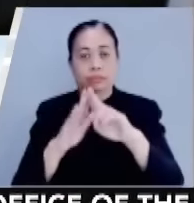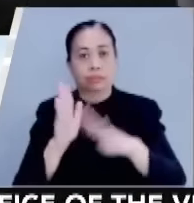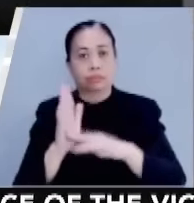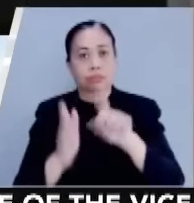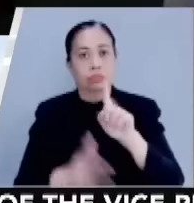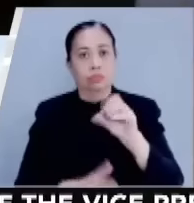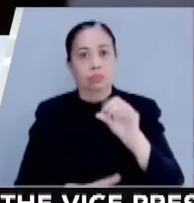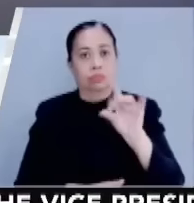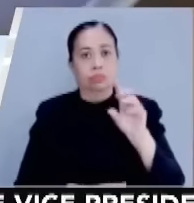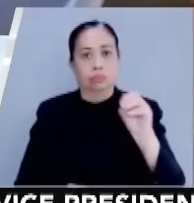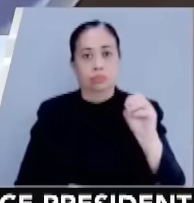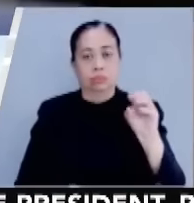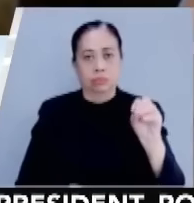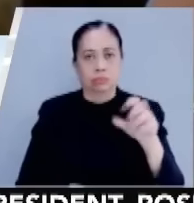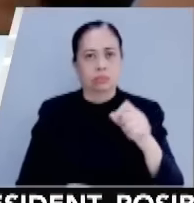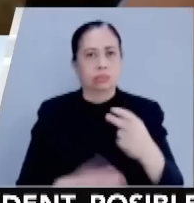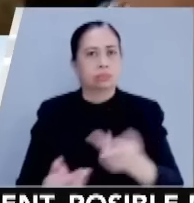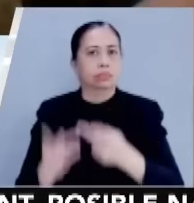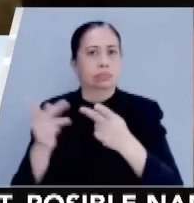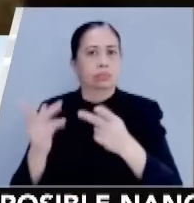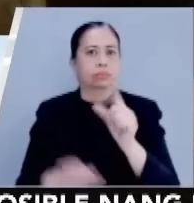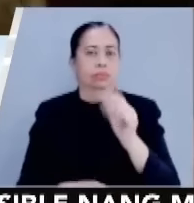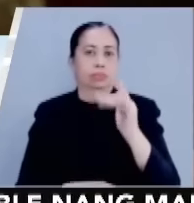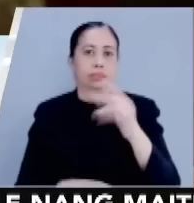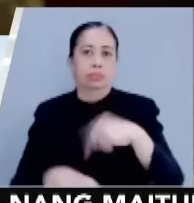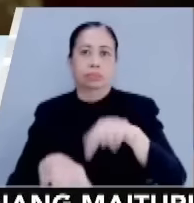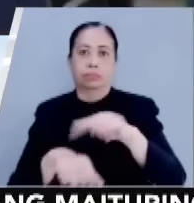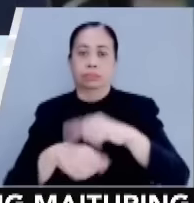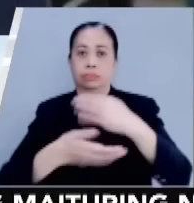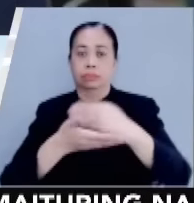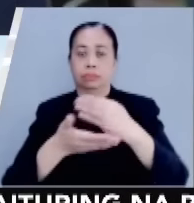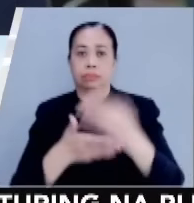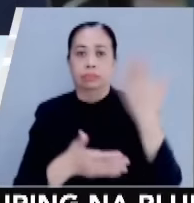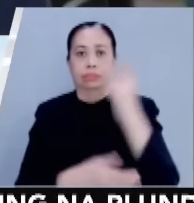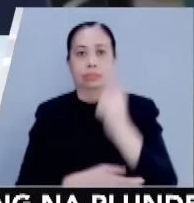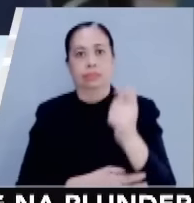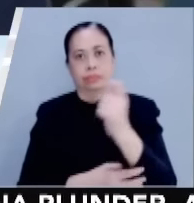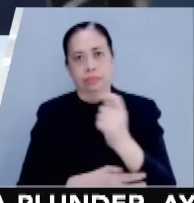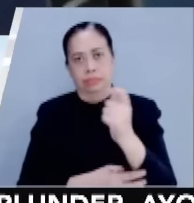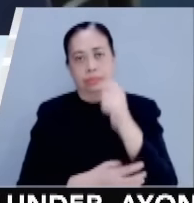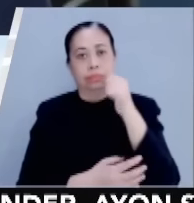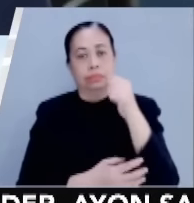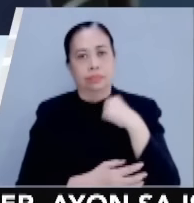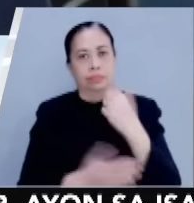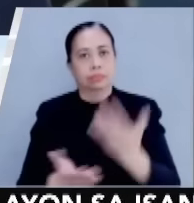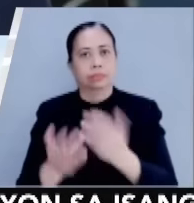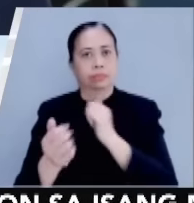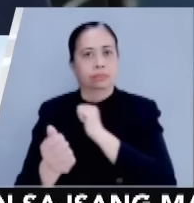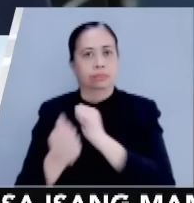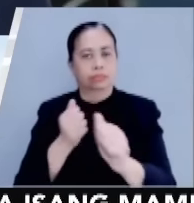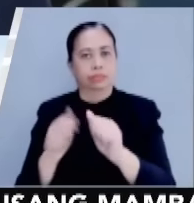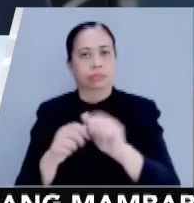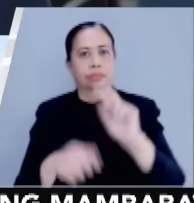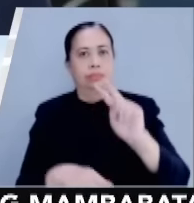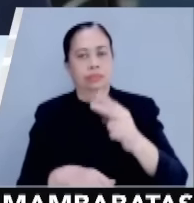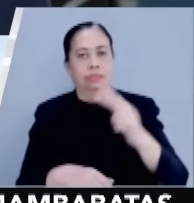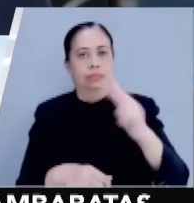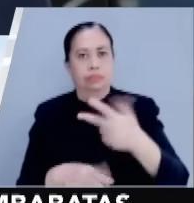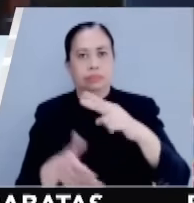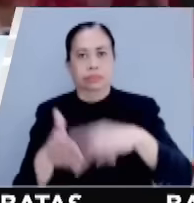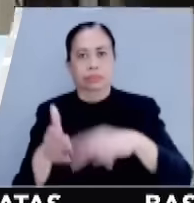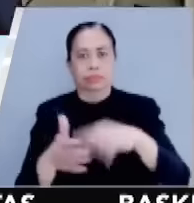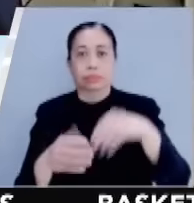10800 o ang panukalang 2025 national budget noong Martes. Kahapon, ipinasa ito ng Kamara sa second at third reading sa loob ng